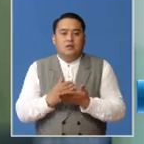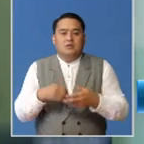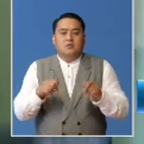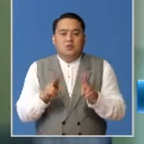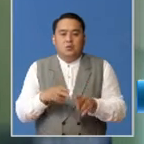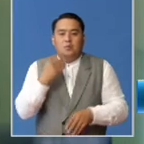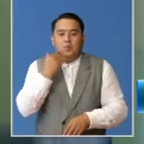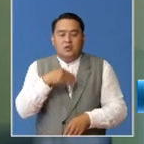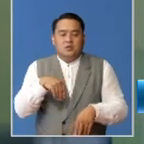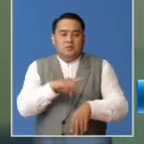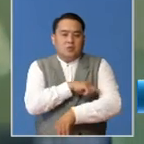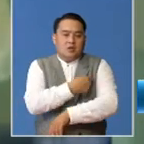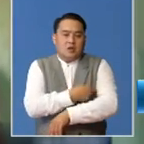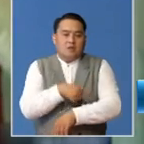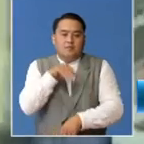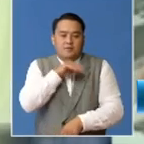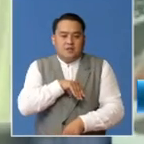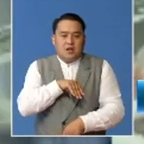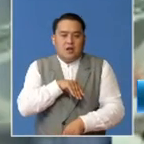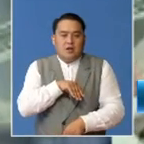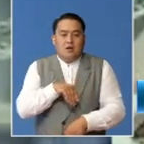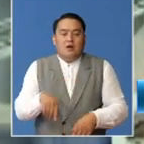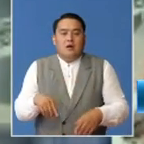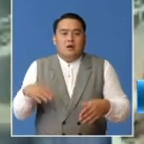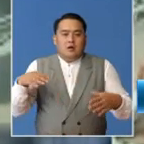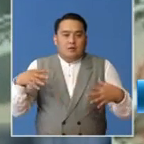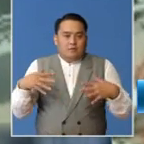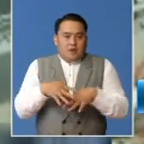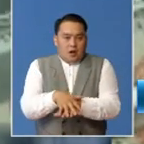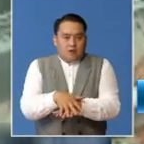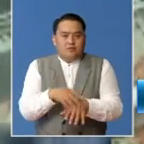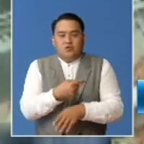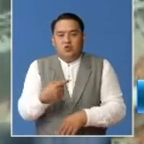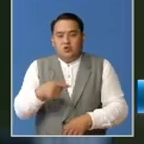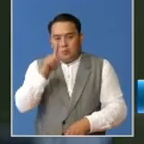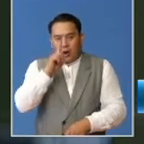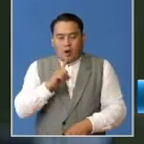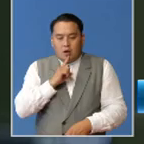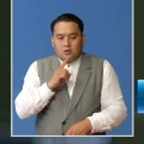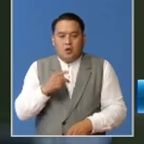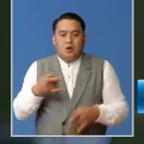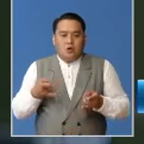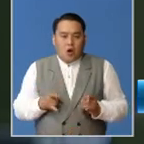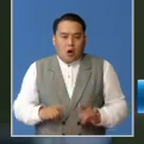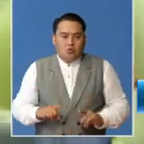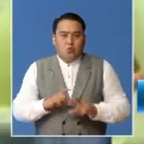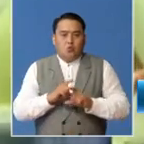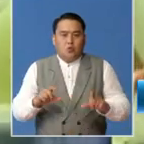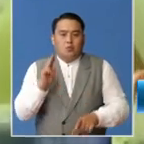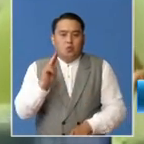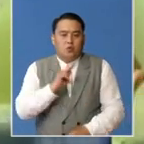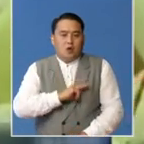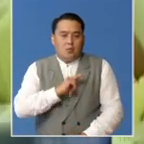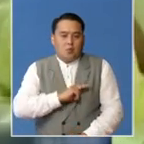составе многопрофильных медицинских стационаров. Реорганизация пройдет в течение месяца. Весь этот период родильное учреждение будет работать